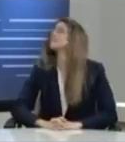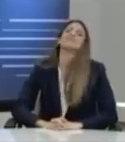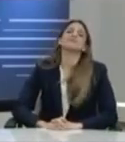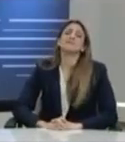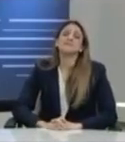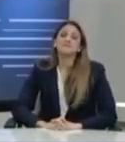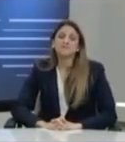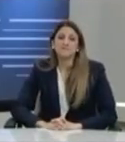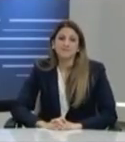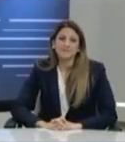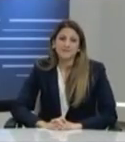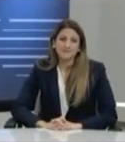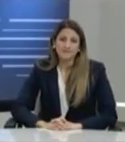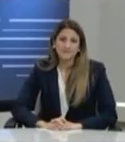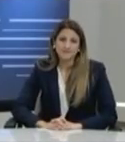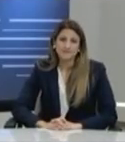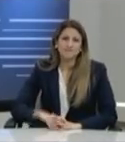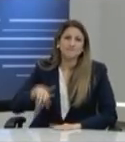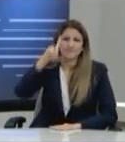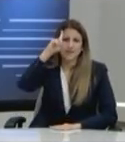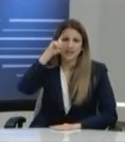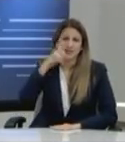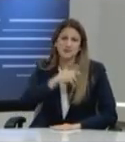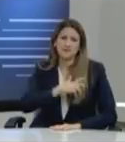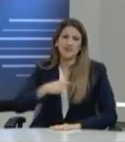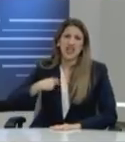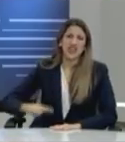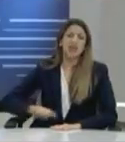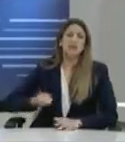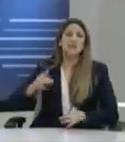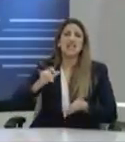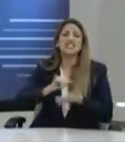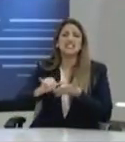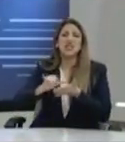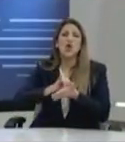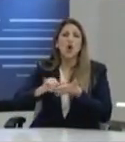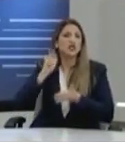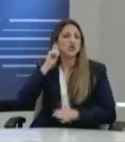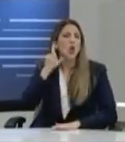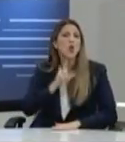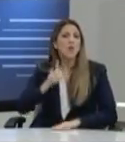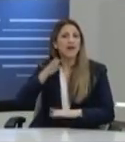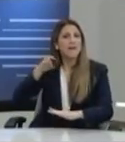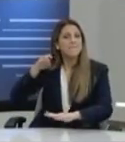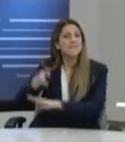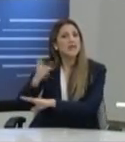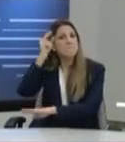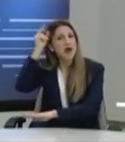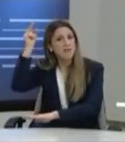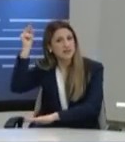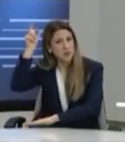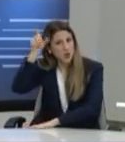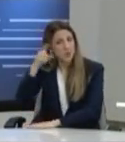Ο καπιταλιστής Bloomberg, δήμαρχος της Νέας Υόρκης, πήγε στο πανεπιστήμιο του